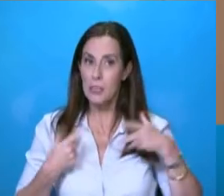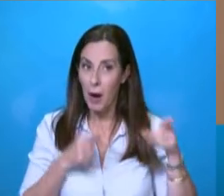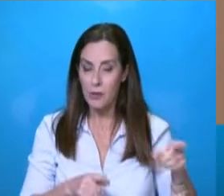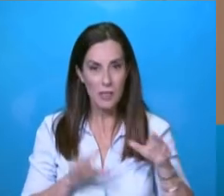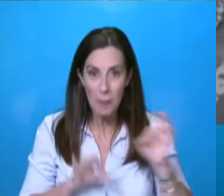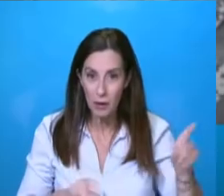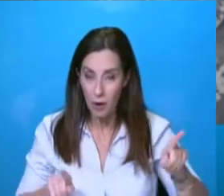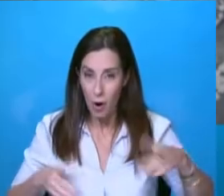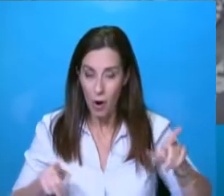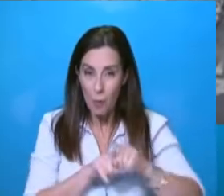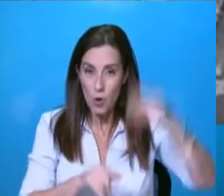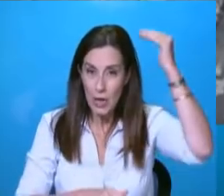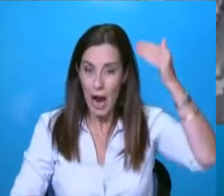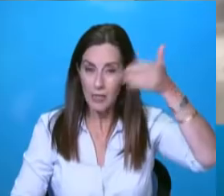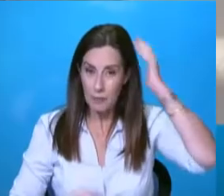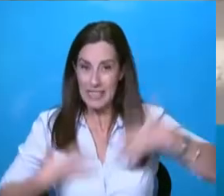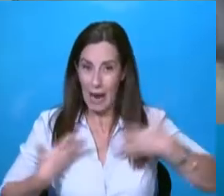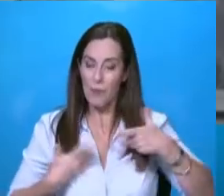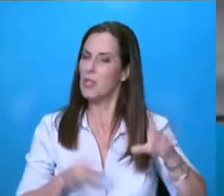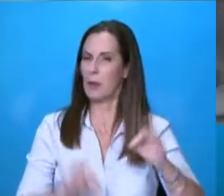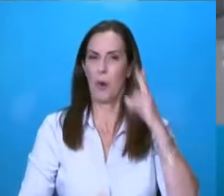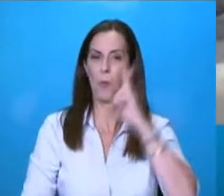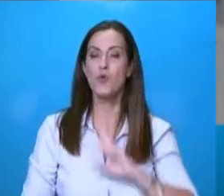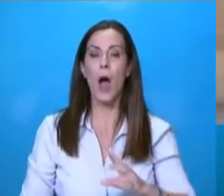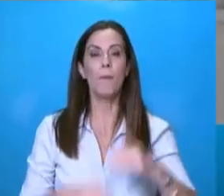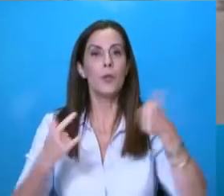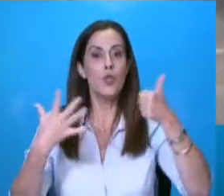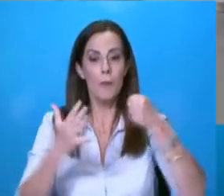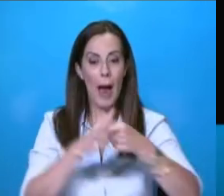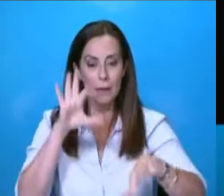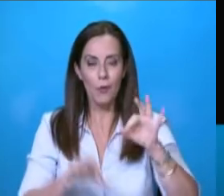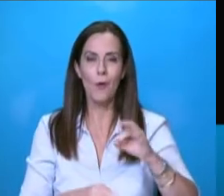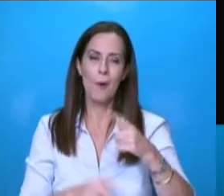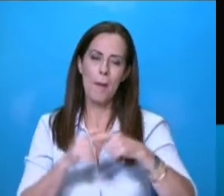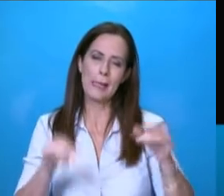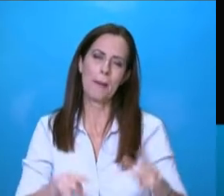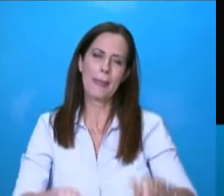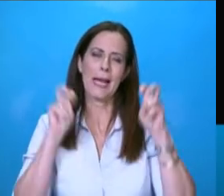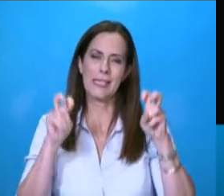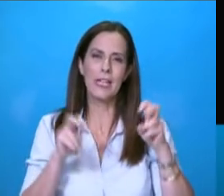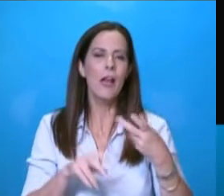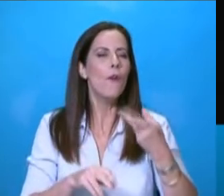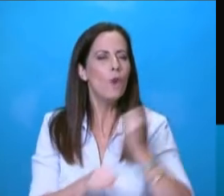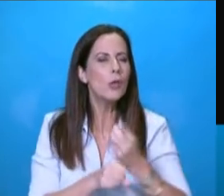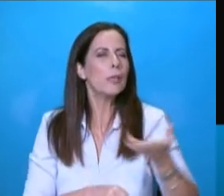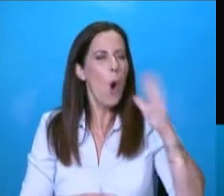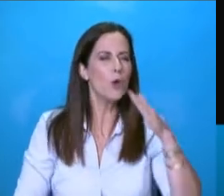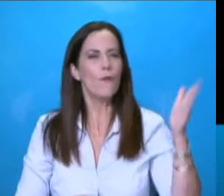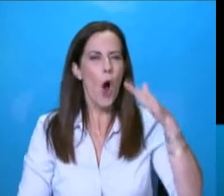بامت بوشه وخربا 6 ايام للبخيرات ارغوني التيرور بعزا منصلين ات الرجيشوت ومتخين ات الخبل اود